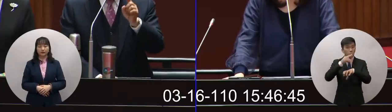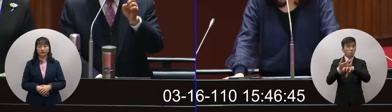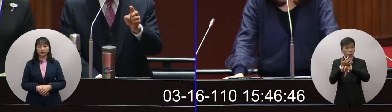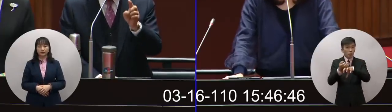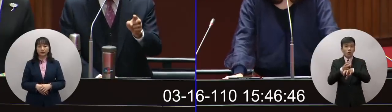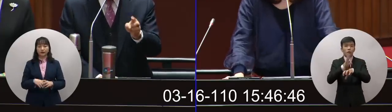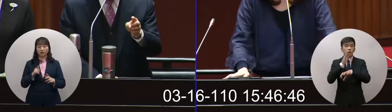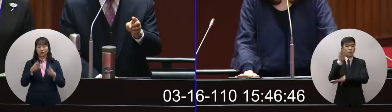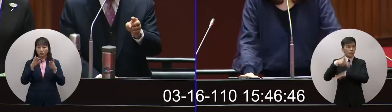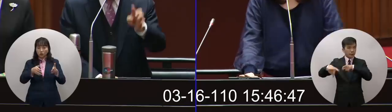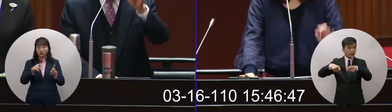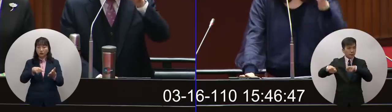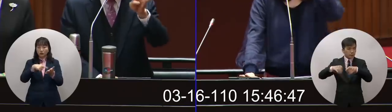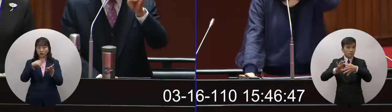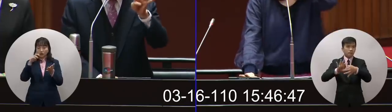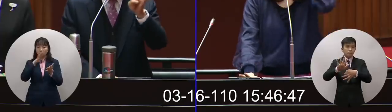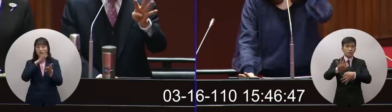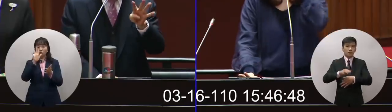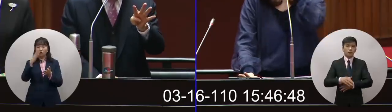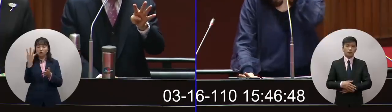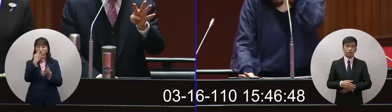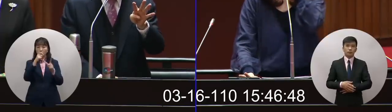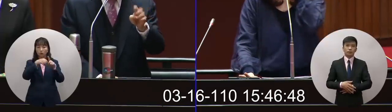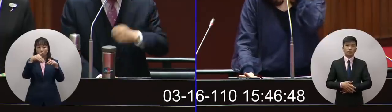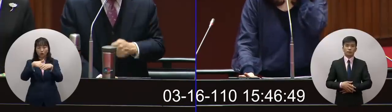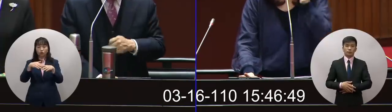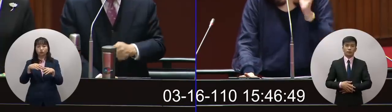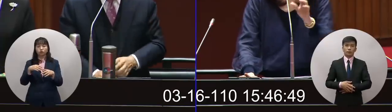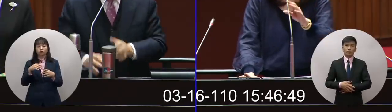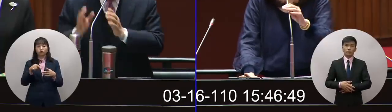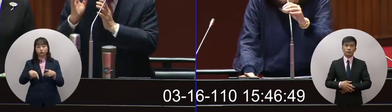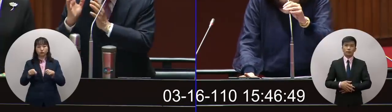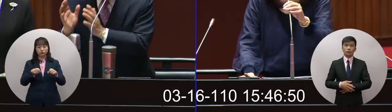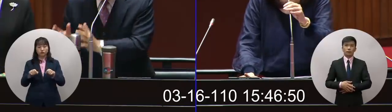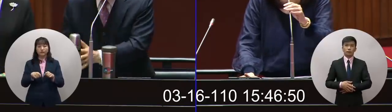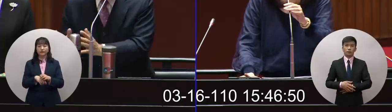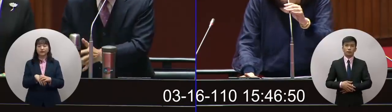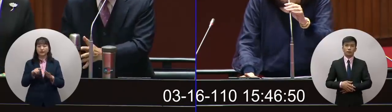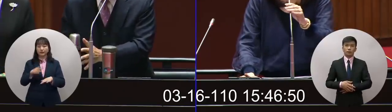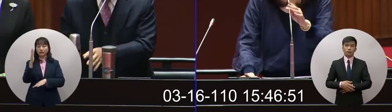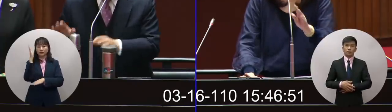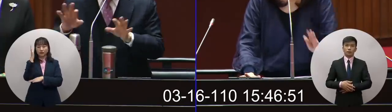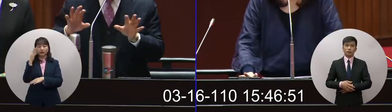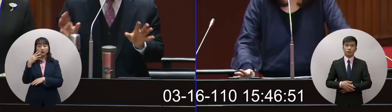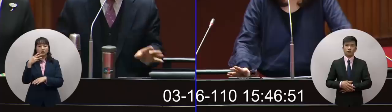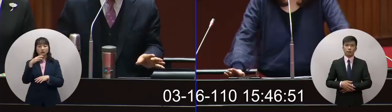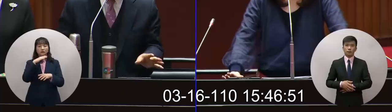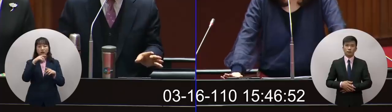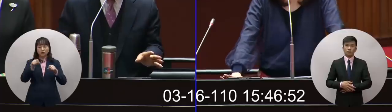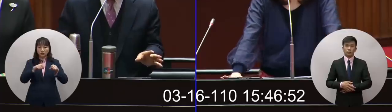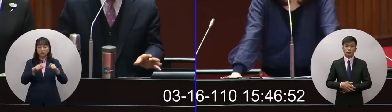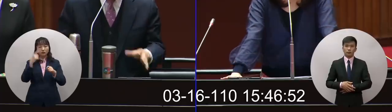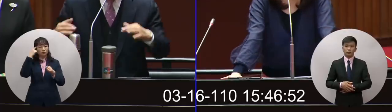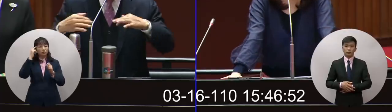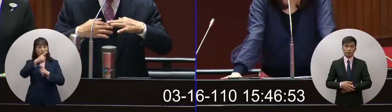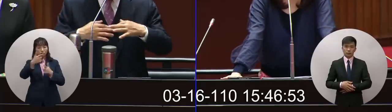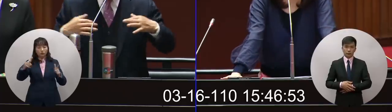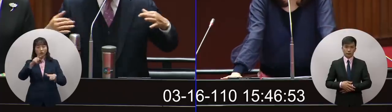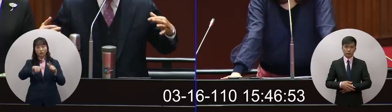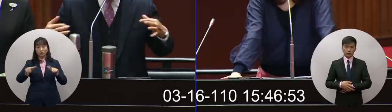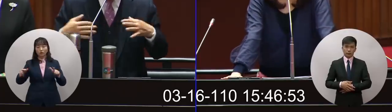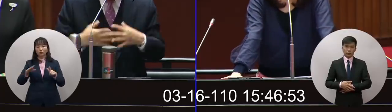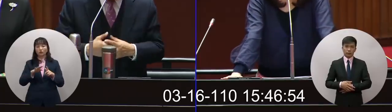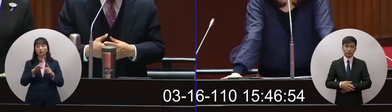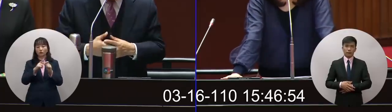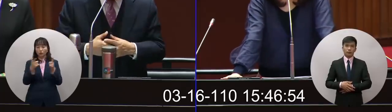策， 光这一次就有四个公投，所以这个政策都见仁见智。所以都会